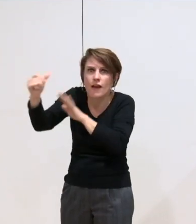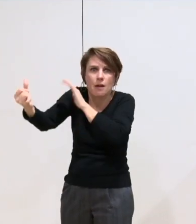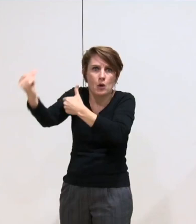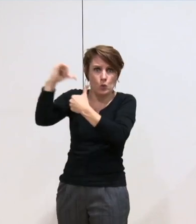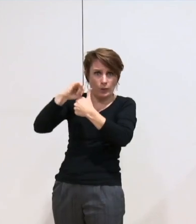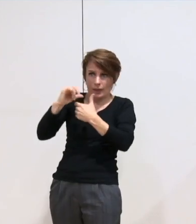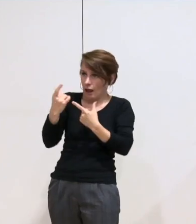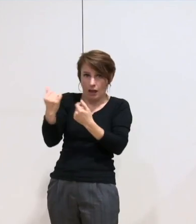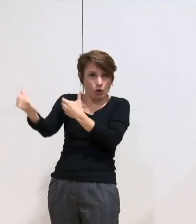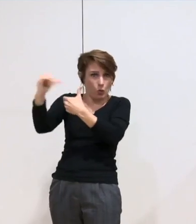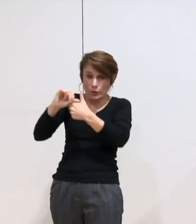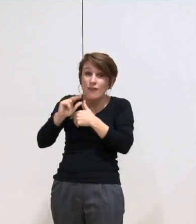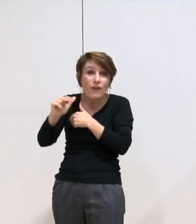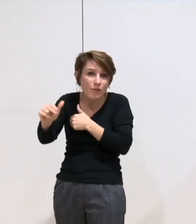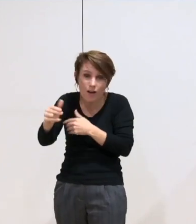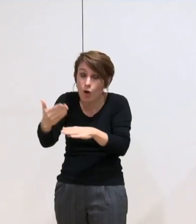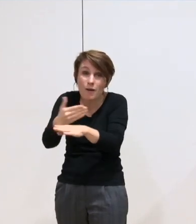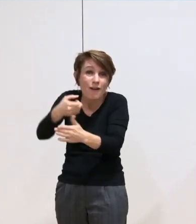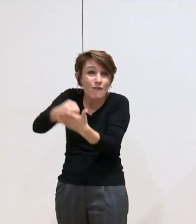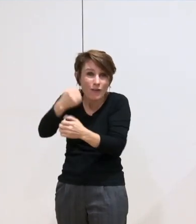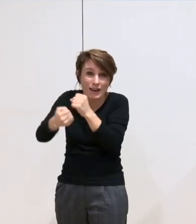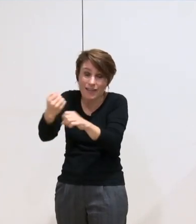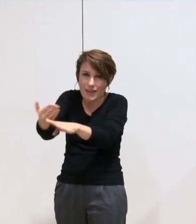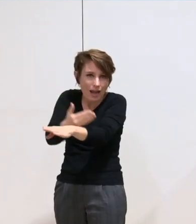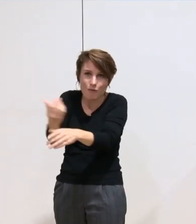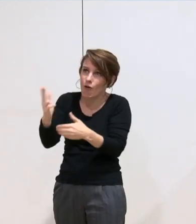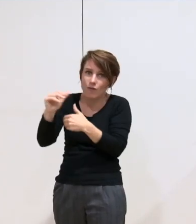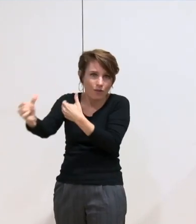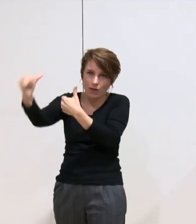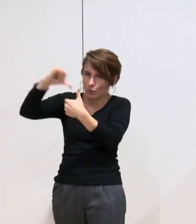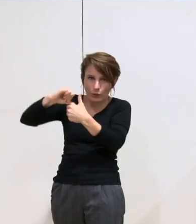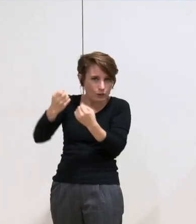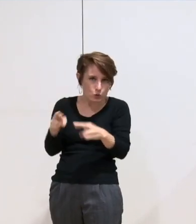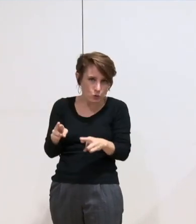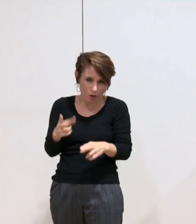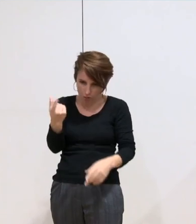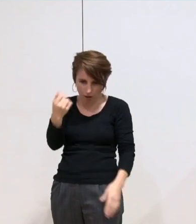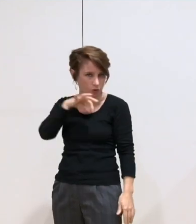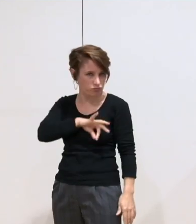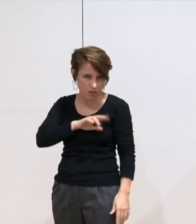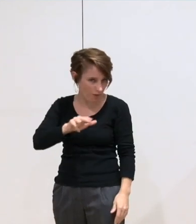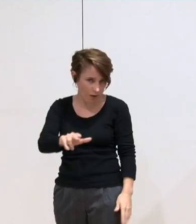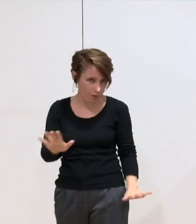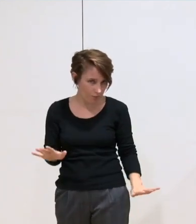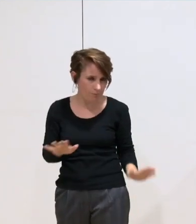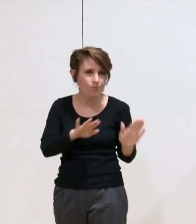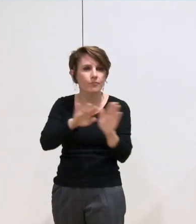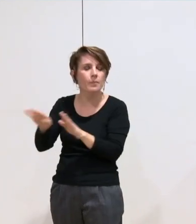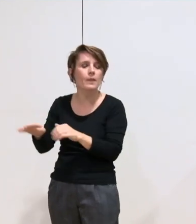payer. Donc avant la fin de l'année, l'argent sera encaissé par la ville de Grenoble. En ce qui concerne